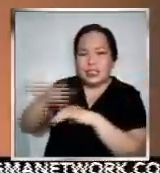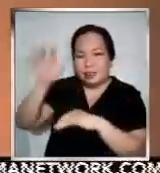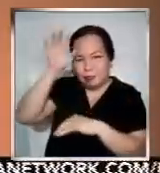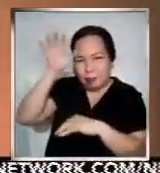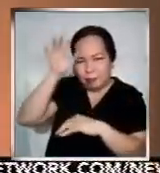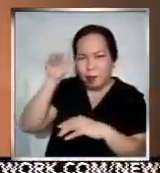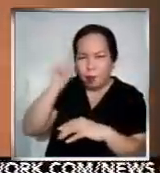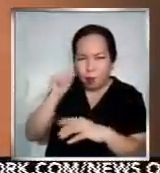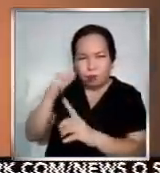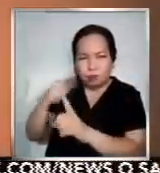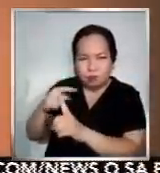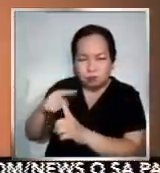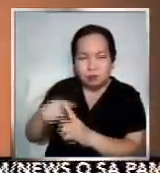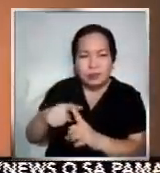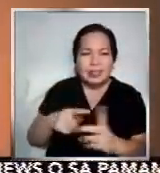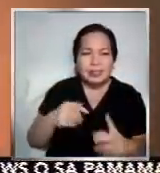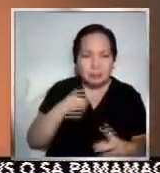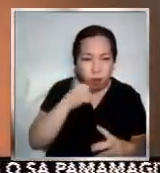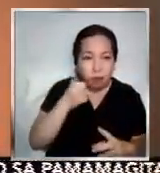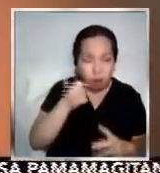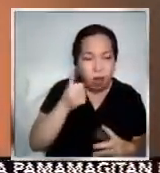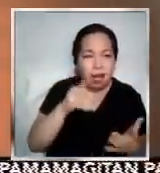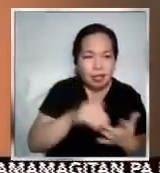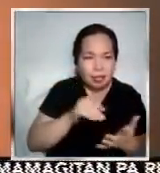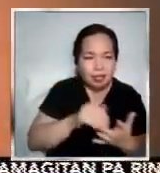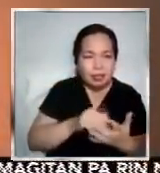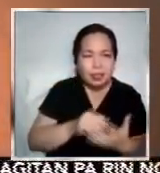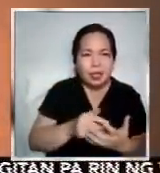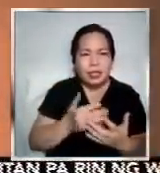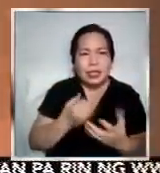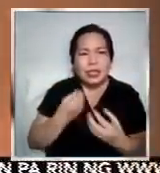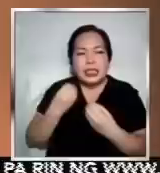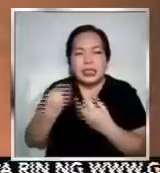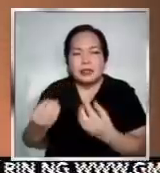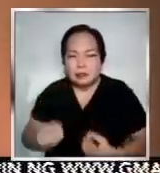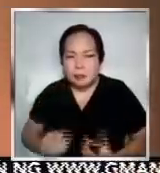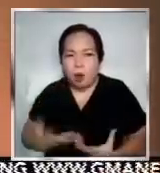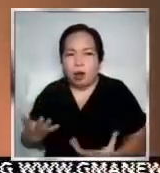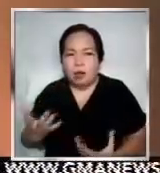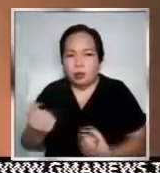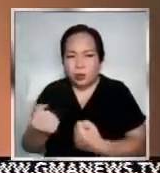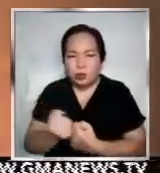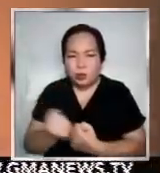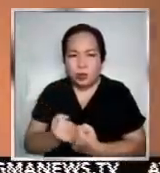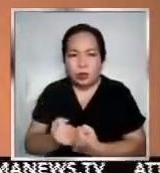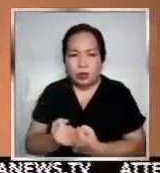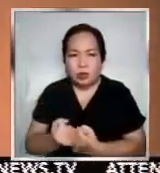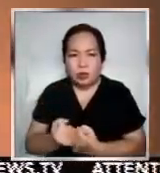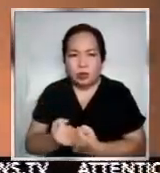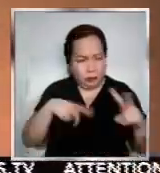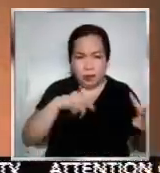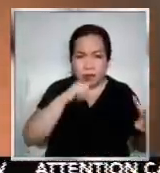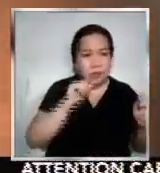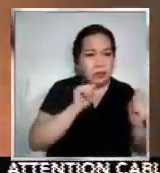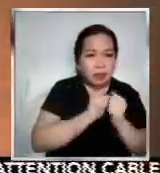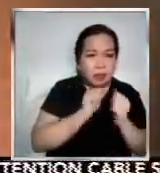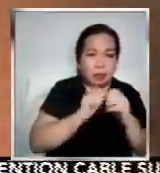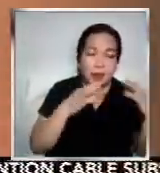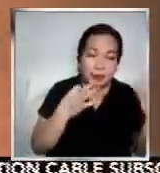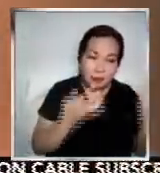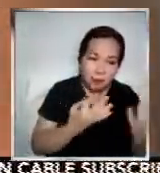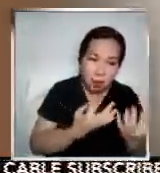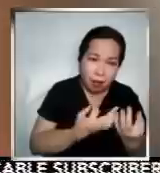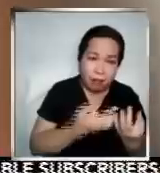gusto naman namin na ano, na kahit wala siya dito, ma-feel niya na pagising